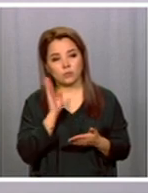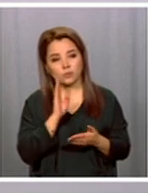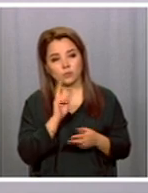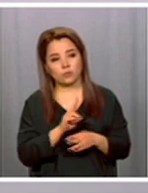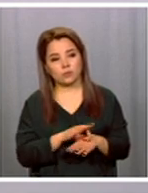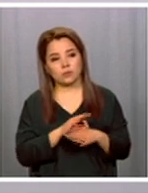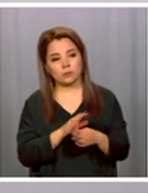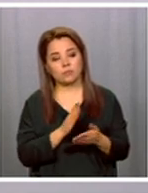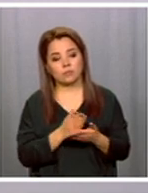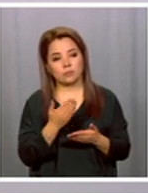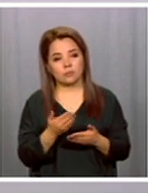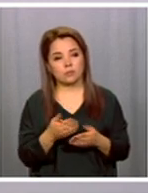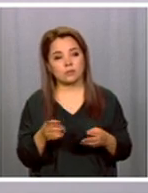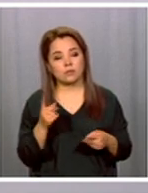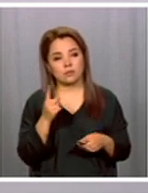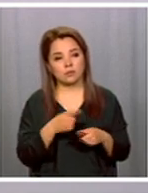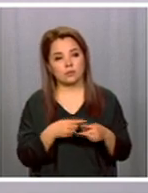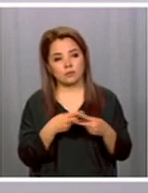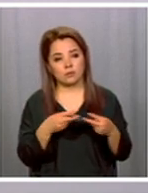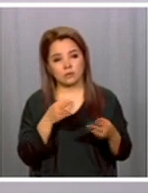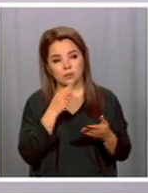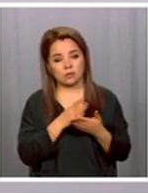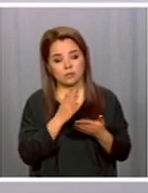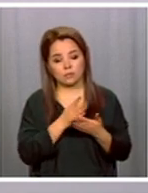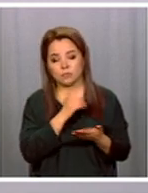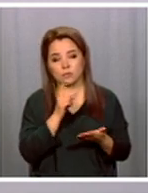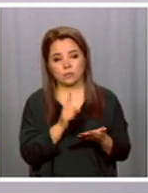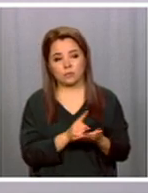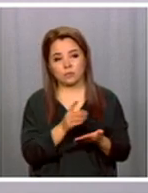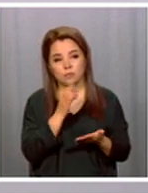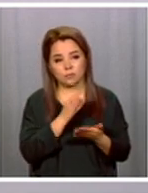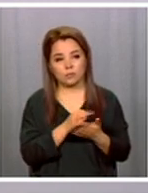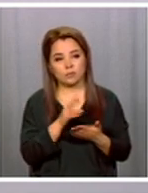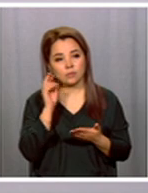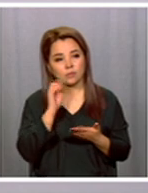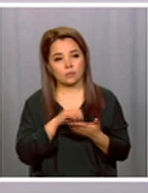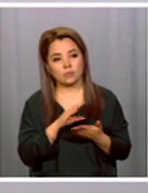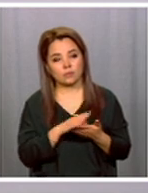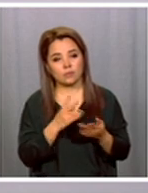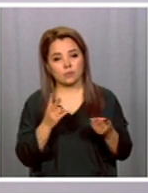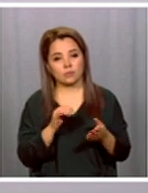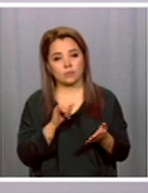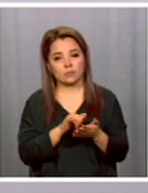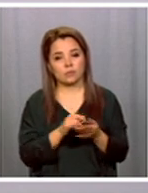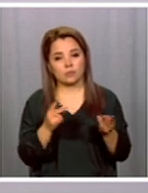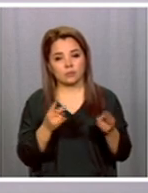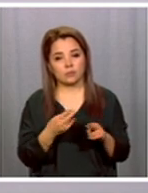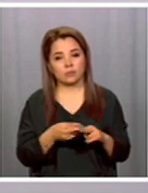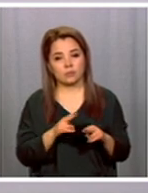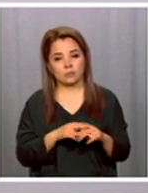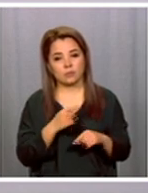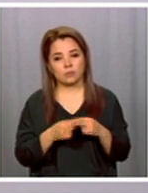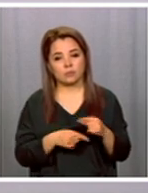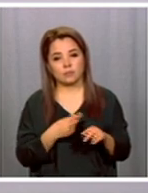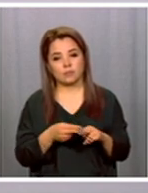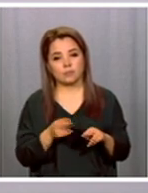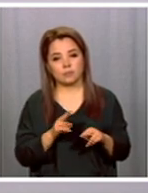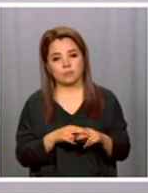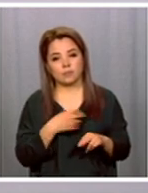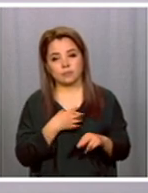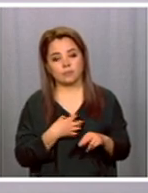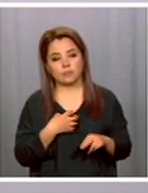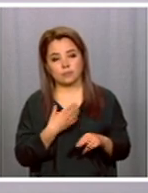түзіледі. Теңестіру керек болған жағдайда міндетті түрде коэффициент қою қажет. Келесі.